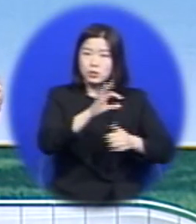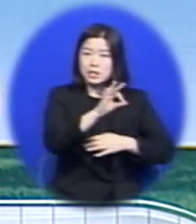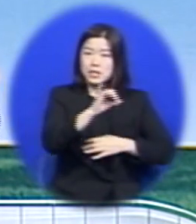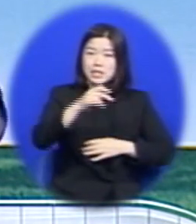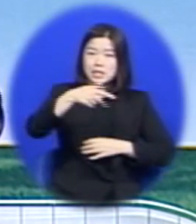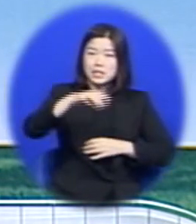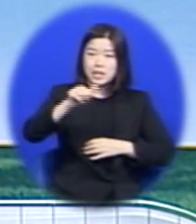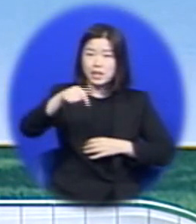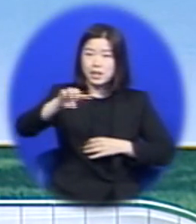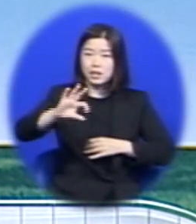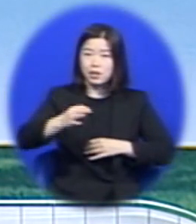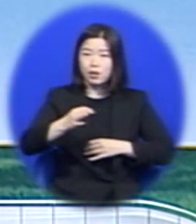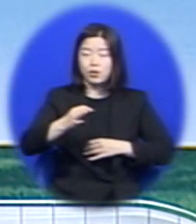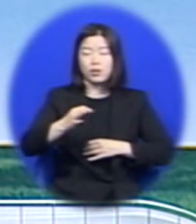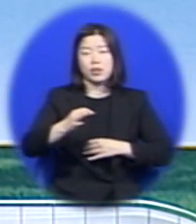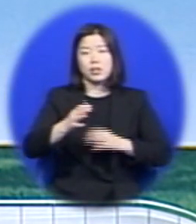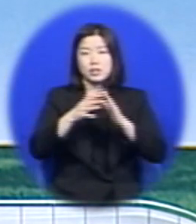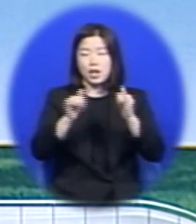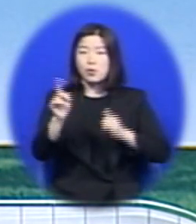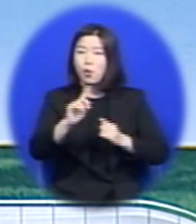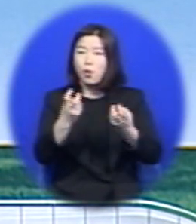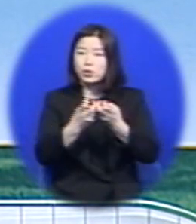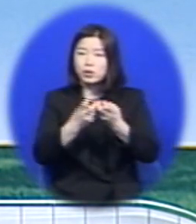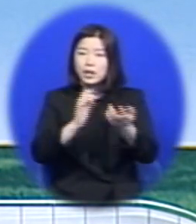사람이 어떻게 예수를 믿게 된 거죠?